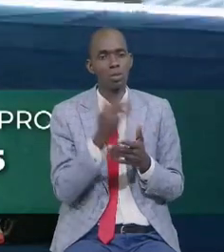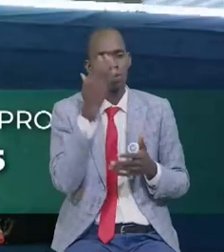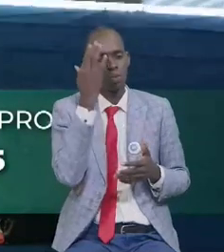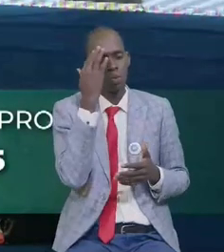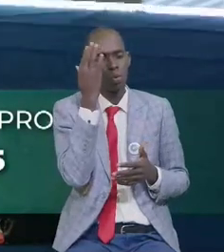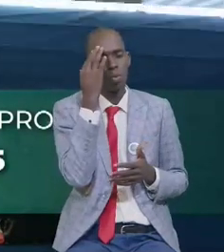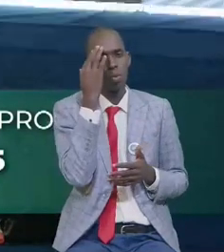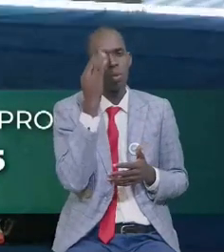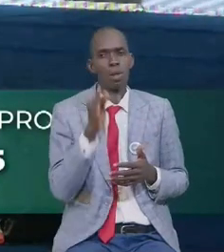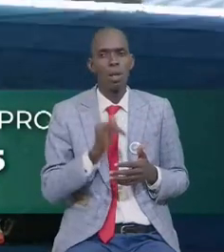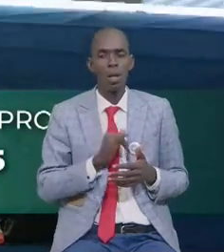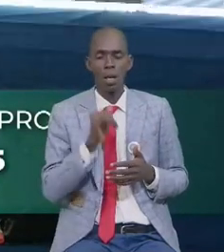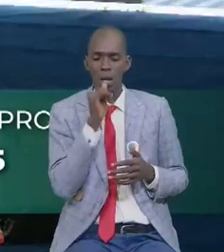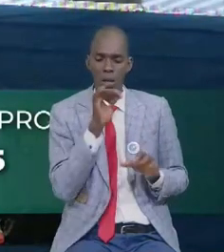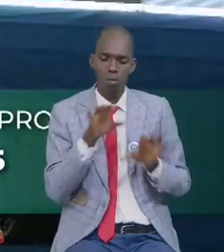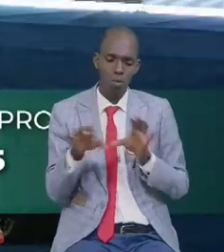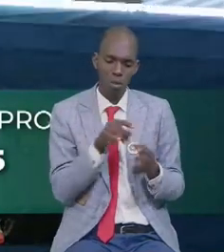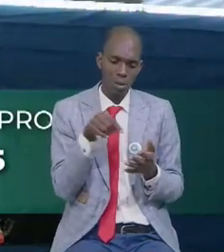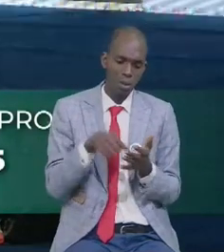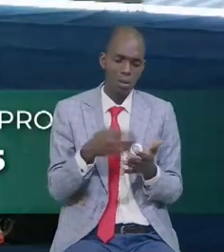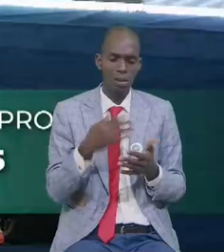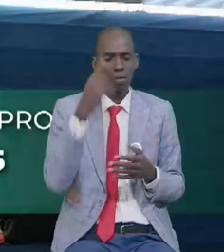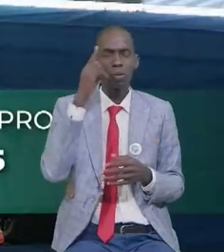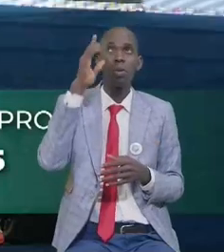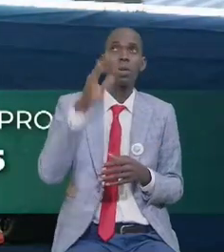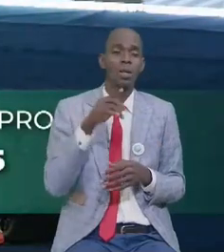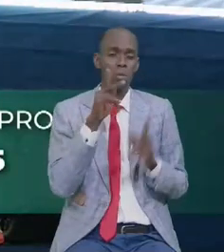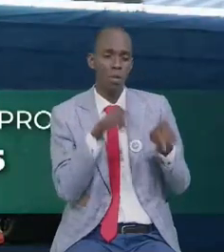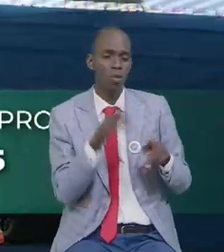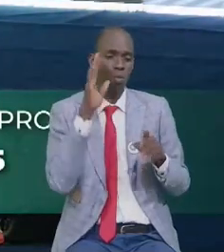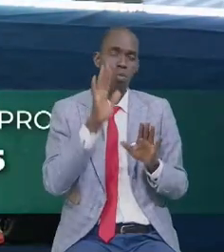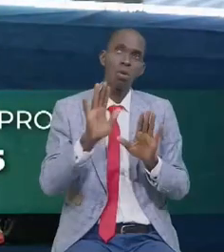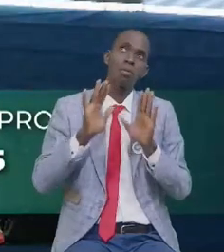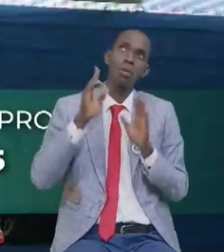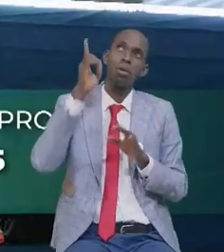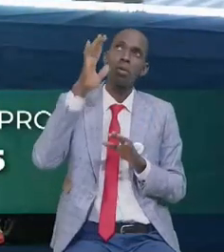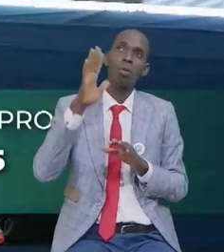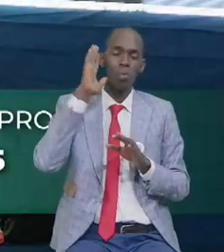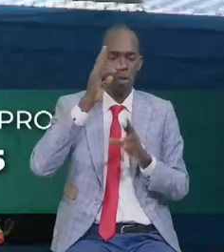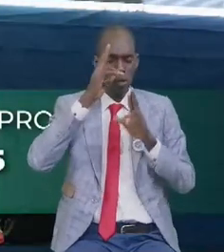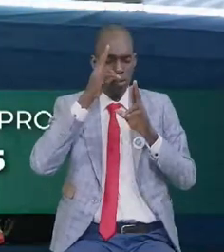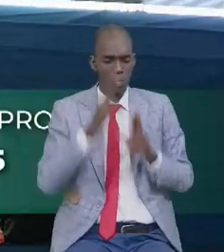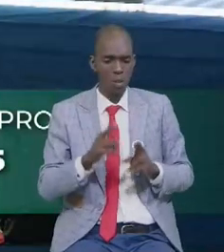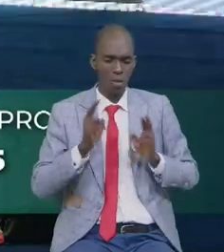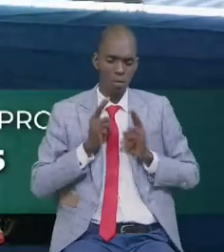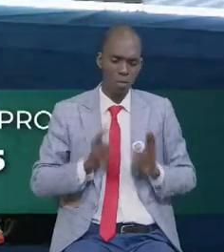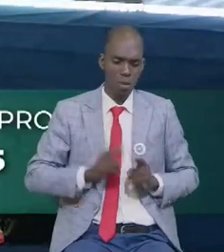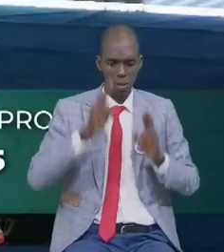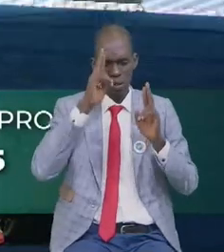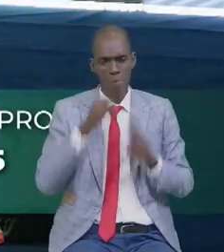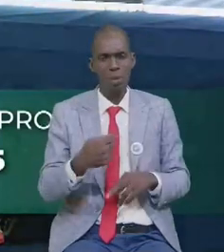qui sait que je fais ceci pour Dieu et qui craint Dieu et qui va respecter l'homme et me respecter.